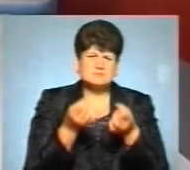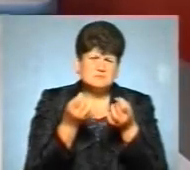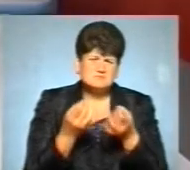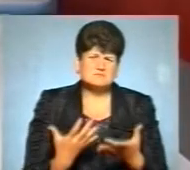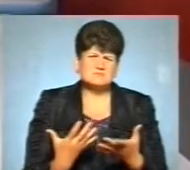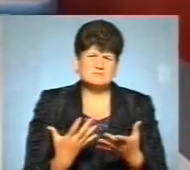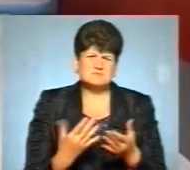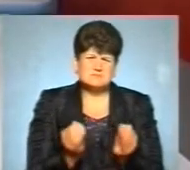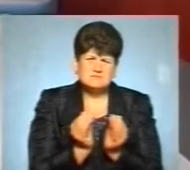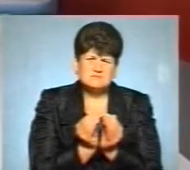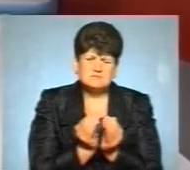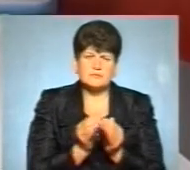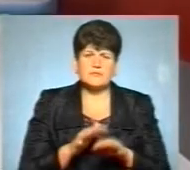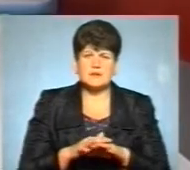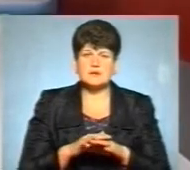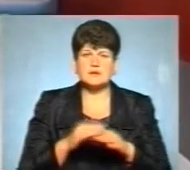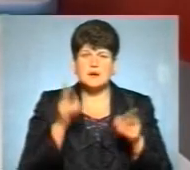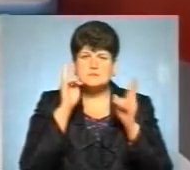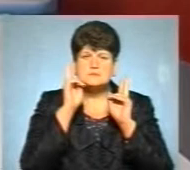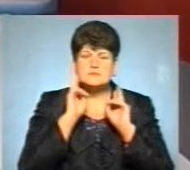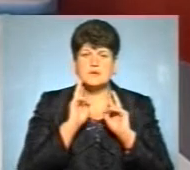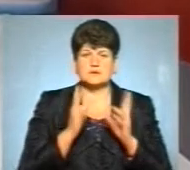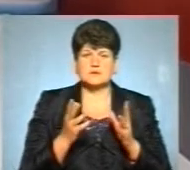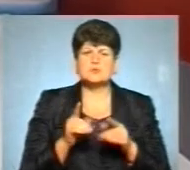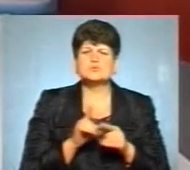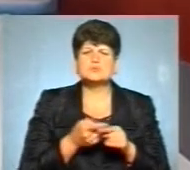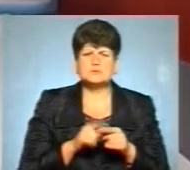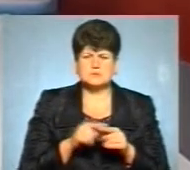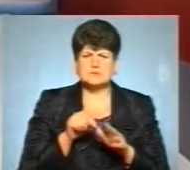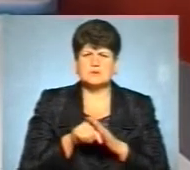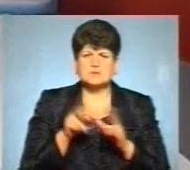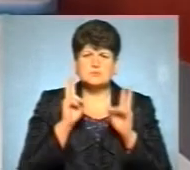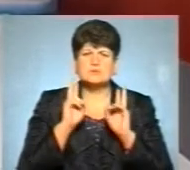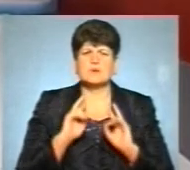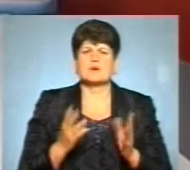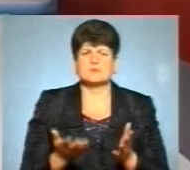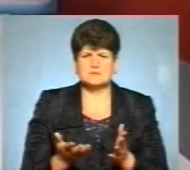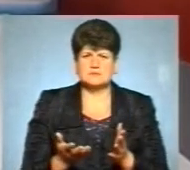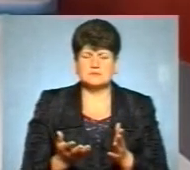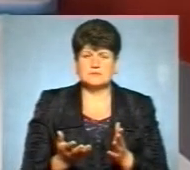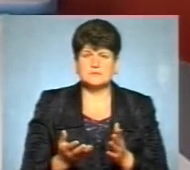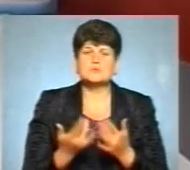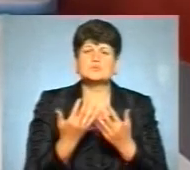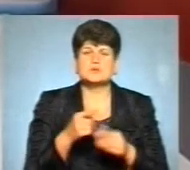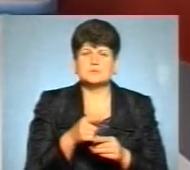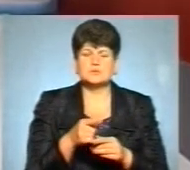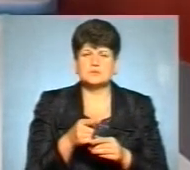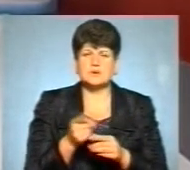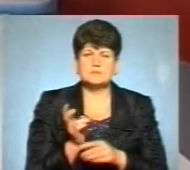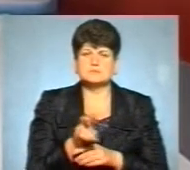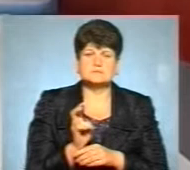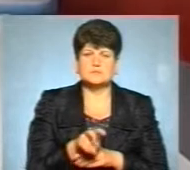маленький сегмент ринку. Це салони краси і перукарні. Каже, ну що таке салон краси і перукарня, здається. Каже, ну скільки ми туди розходимо? Ну раз